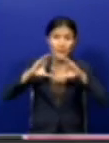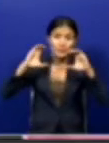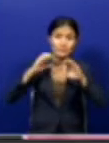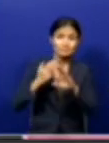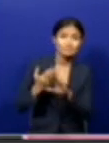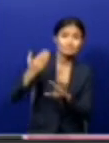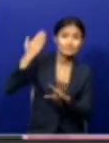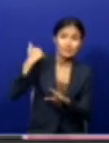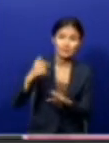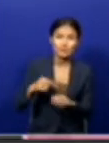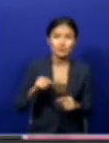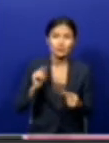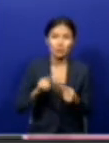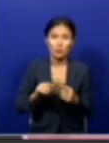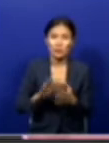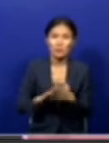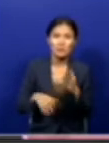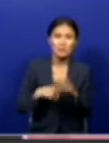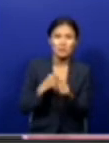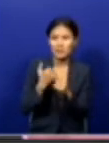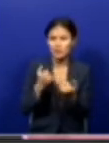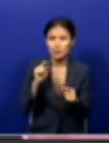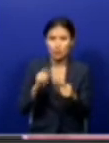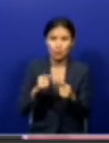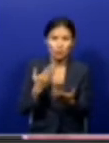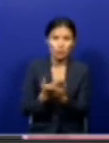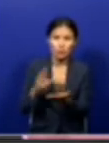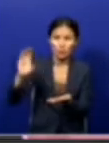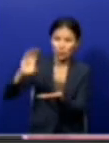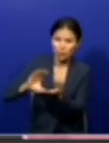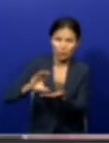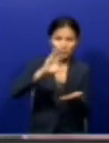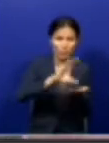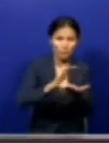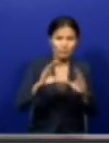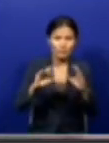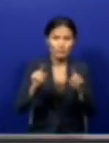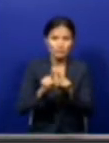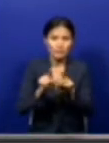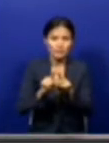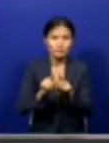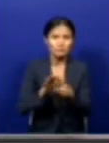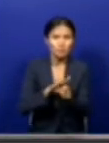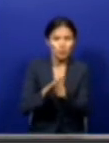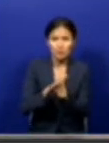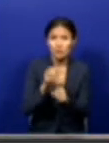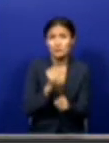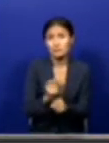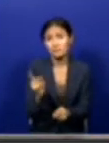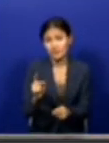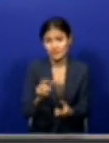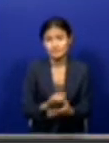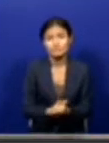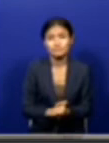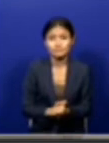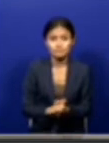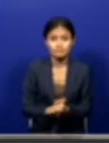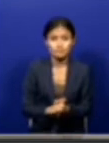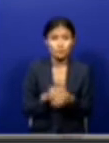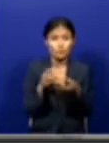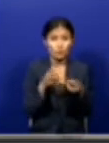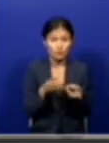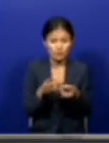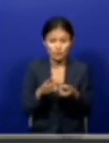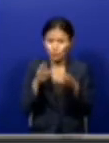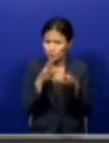ว่าปีนั้นปีนี้ก็จะต้องตั้งงบประมาณสมดุล นี่ผมยังมองไม่เห็นเลยครับนะครับว่าเราจะทำแบบไหนนะครับวิธีหาเงินอย่างไ